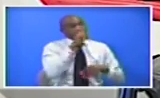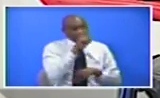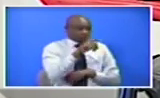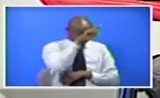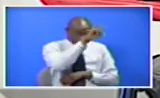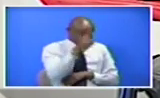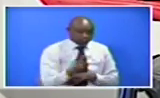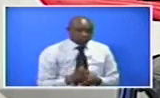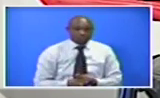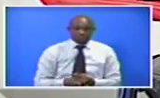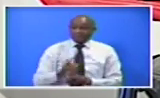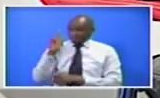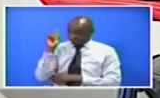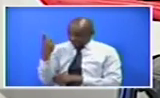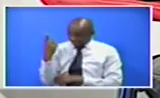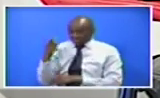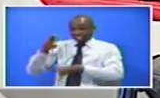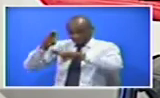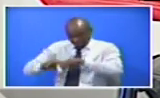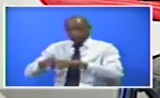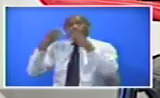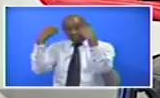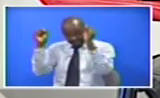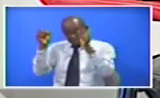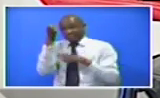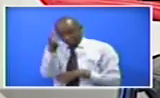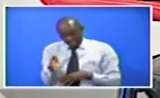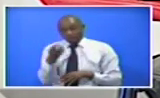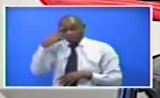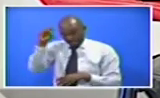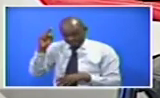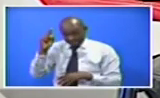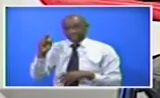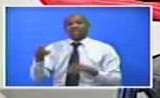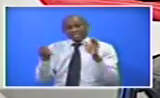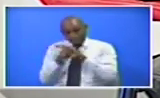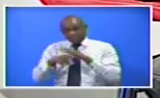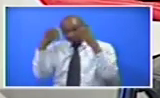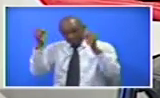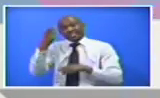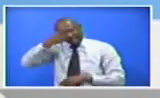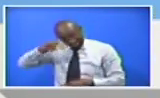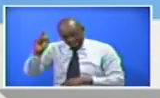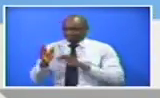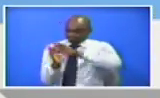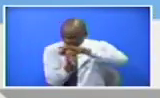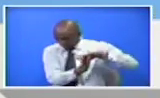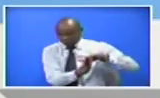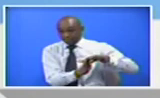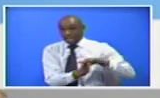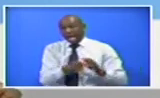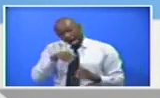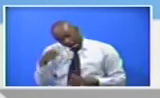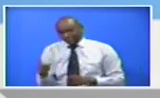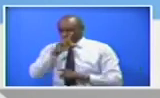Kwanza kabisa kiti cha urais kipo. Kiti cha kamu wa rais kipo. Yale